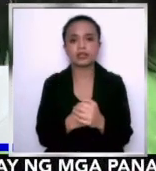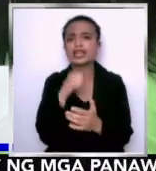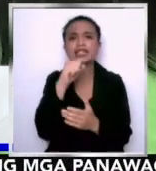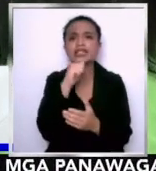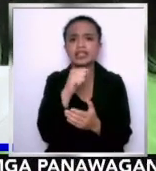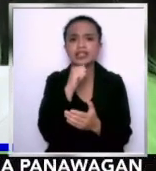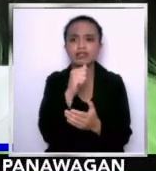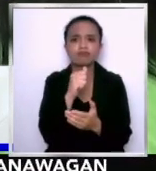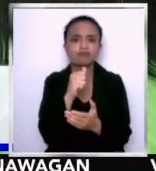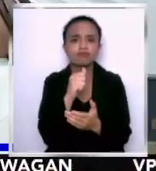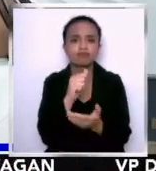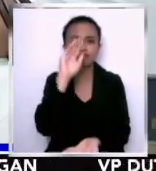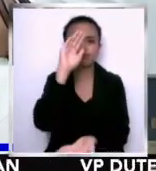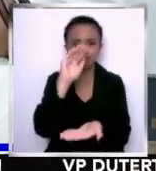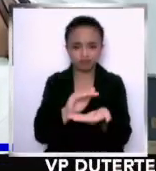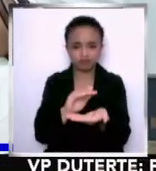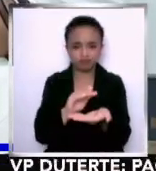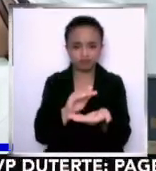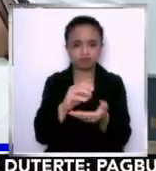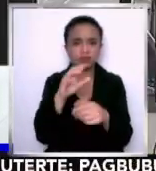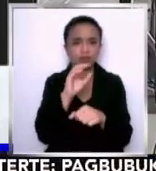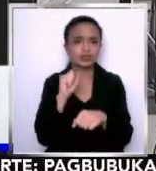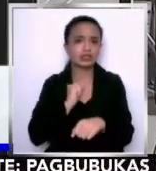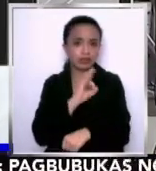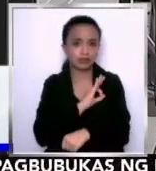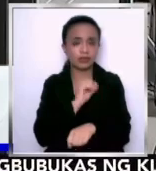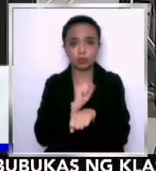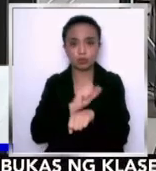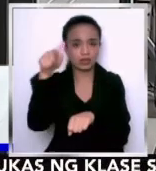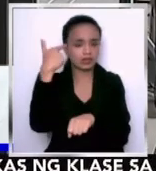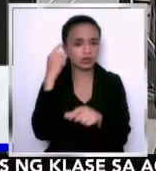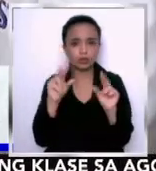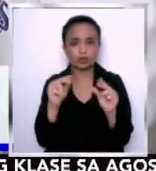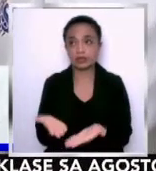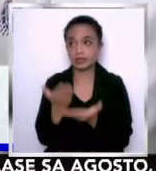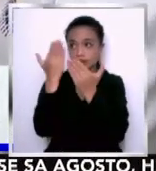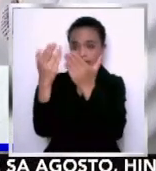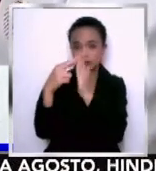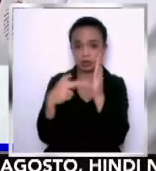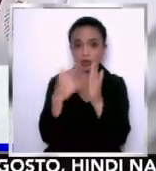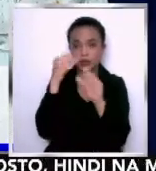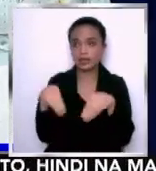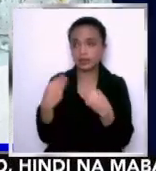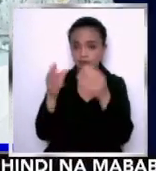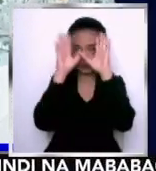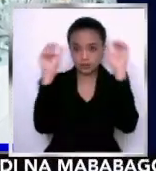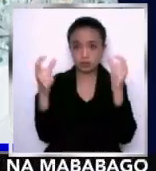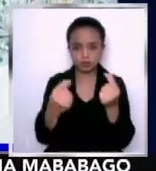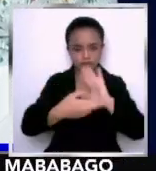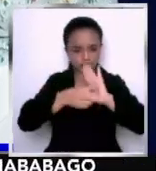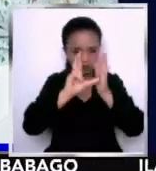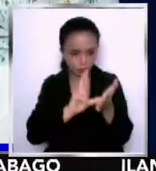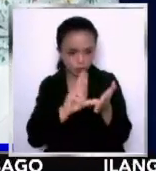gobyerno ang pwedeng gawin. Nilalatag pa raw nila ang panukala para mabigyan ang Pangulo ng kapangyarihan na i-review ang mandato ng